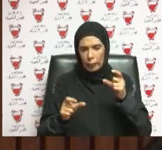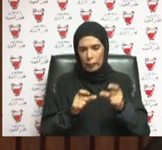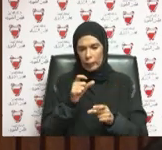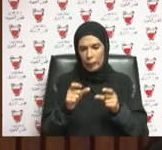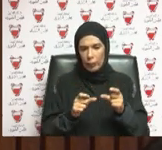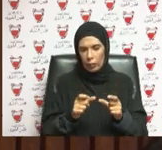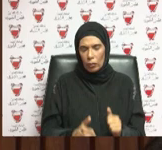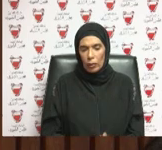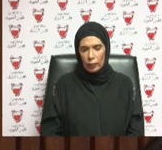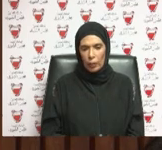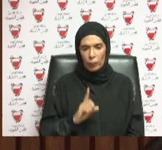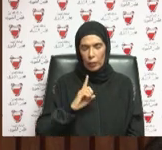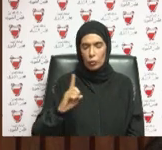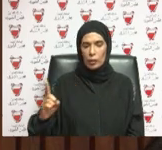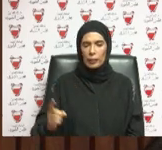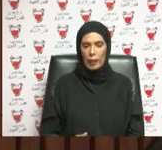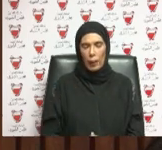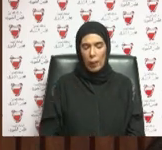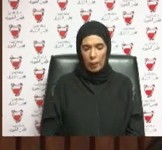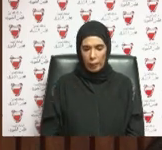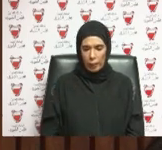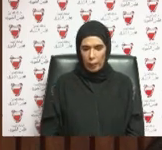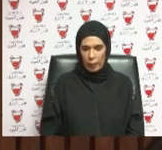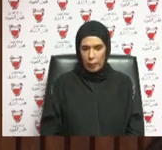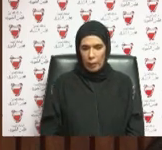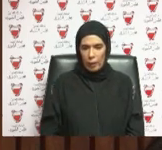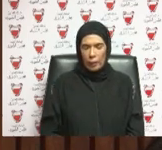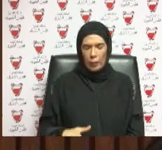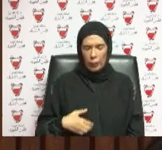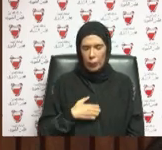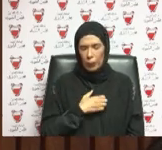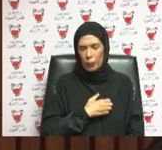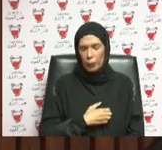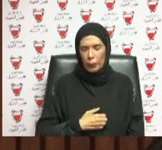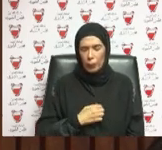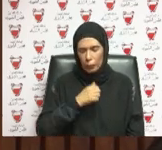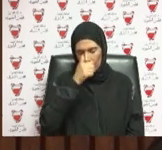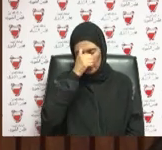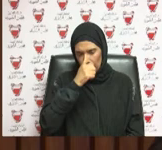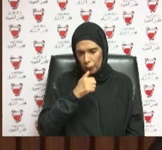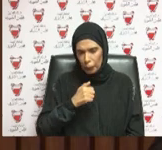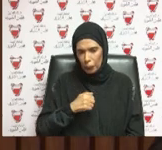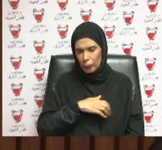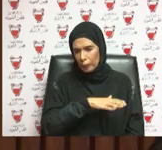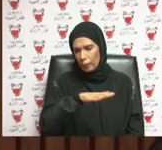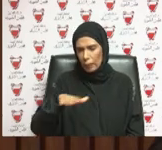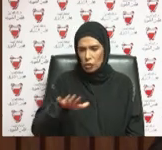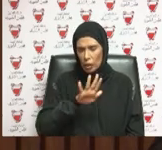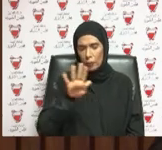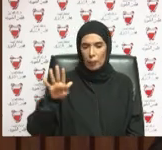متابعته وتوجيهاته. إن مشاعر الحزن والألم ملأت قلوب